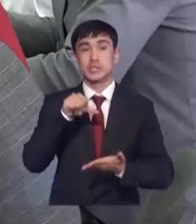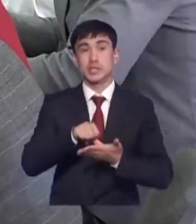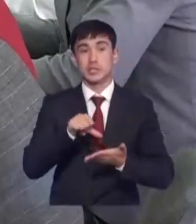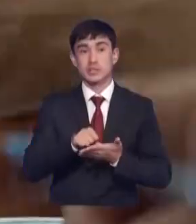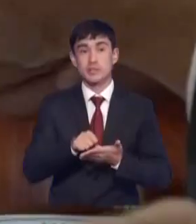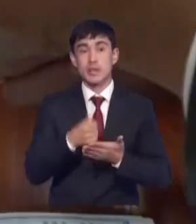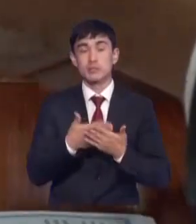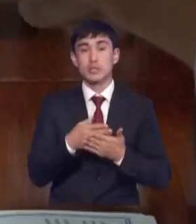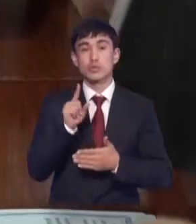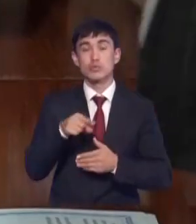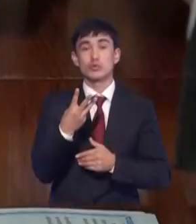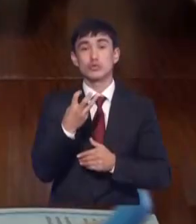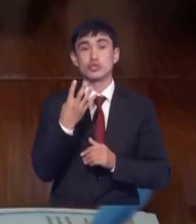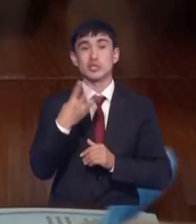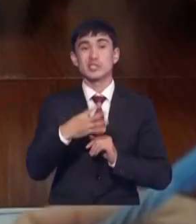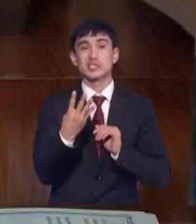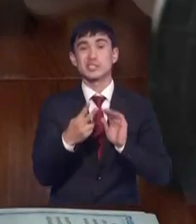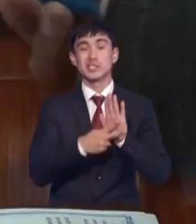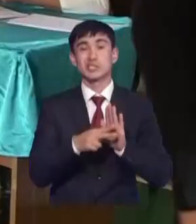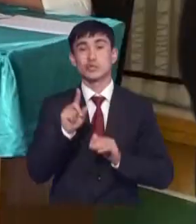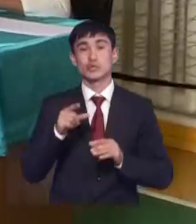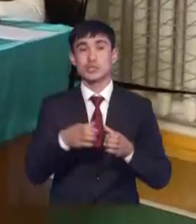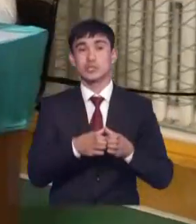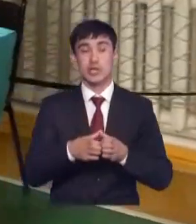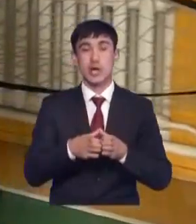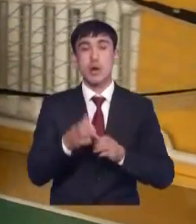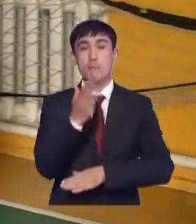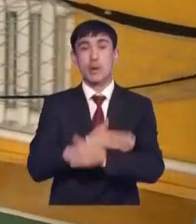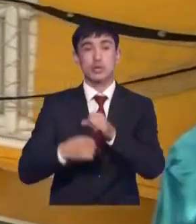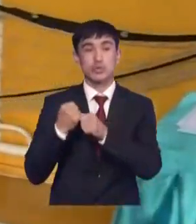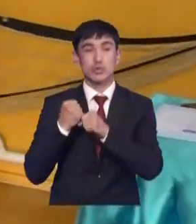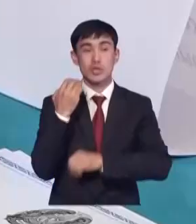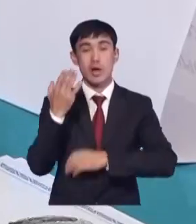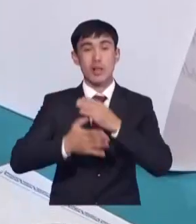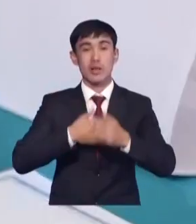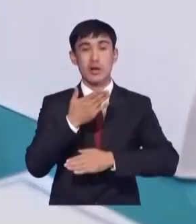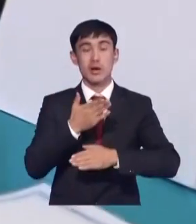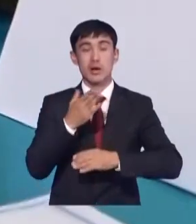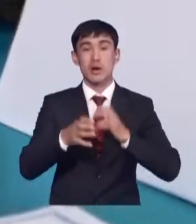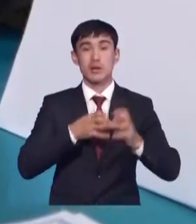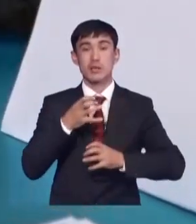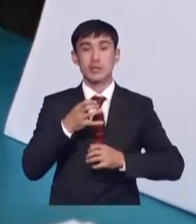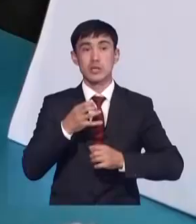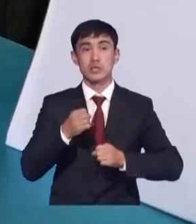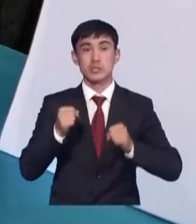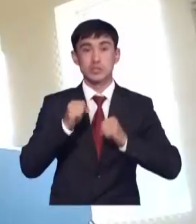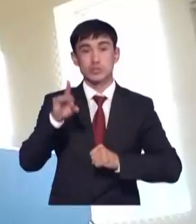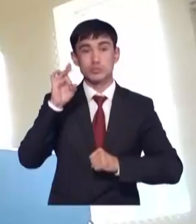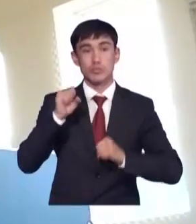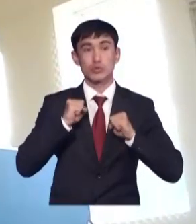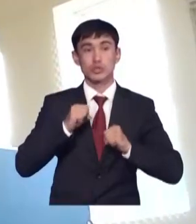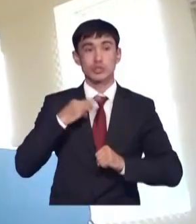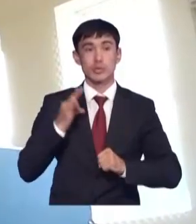танытты. Мәселен, номері 348-ші учаскесінде пара дзюдодан халықаралық дәрежедегі спорт шебері Аслан Нұрдәулетов те таңнан келіп